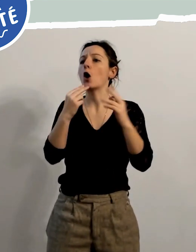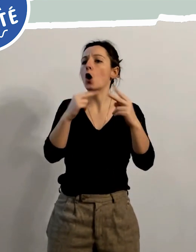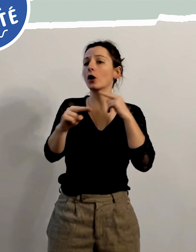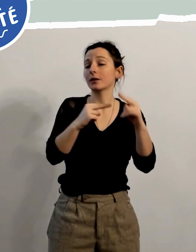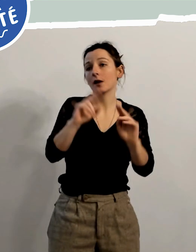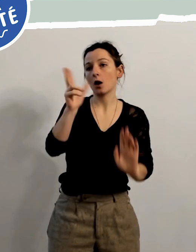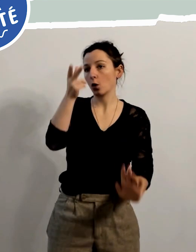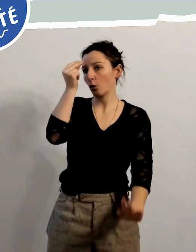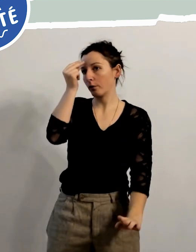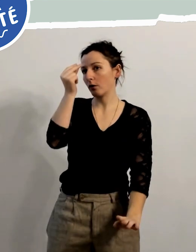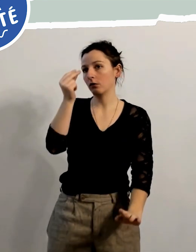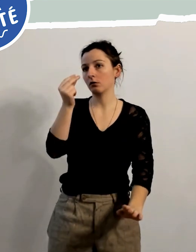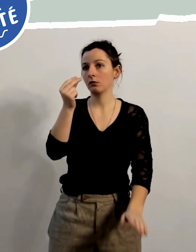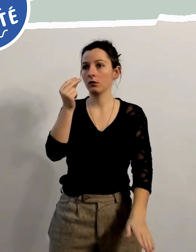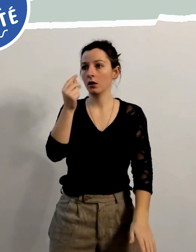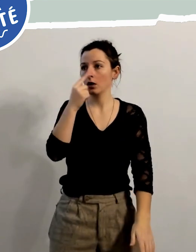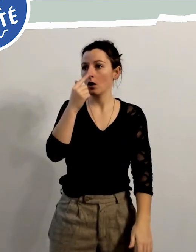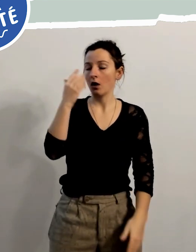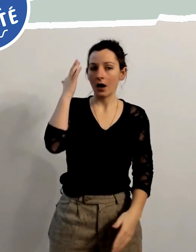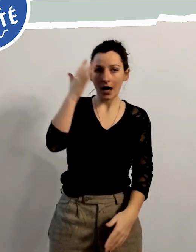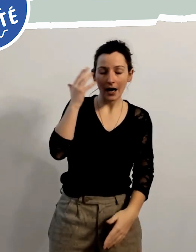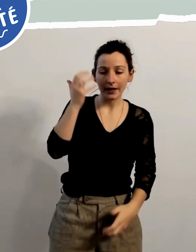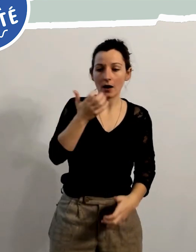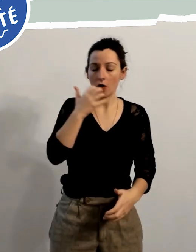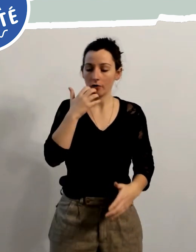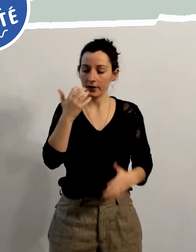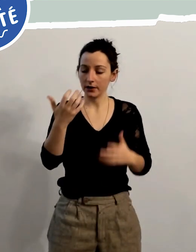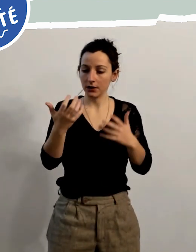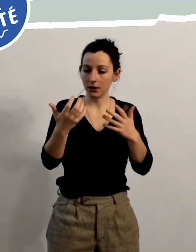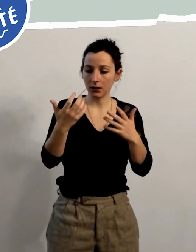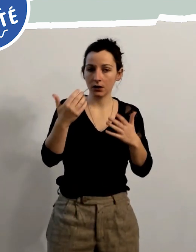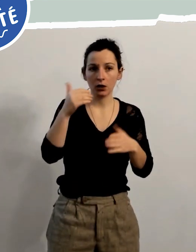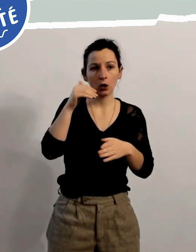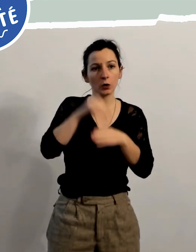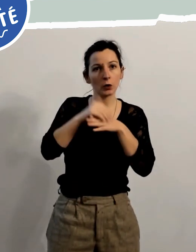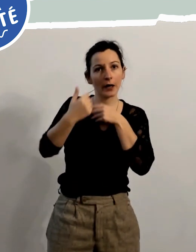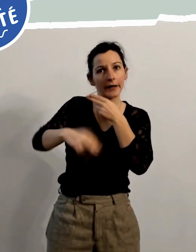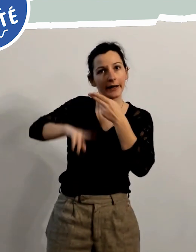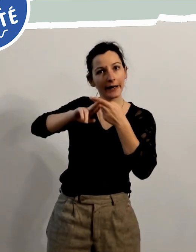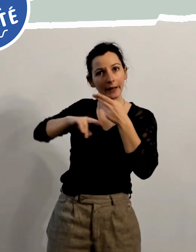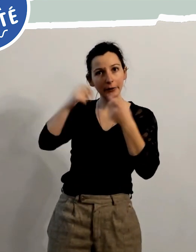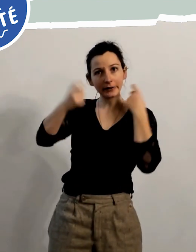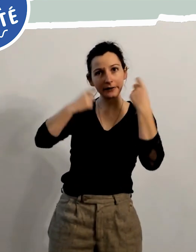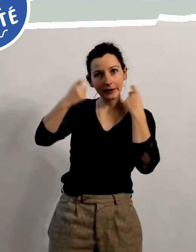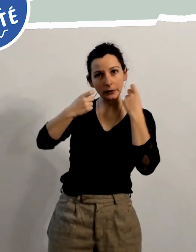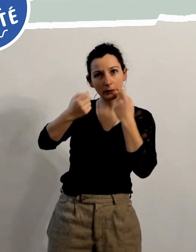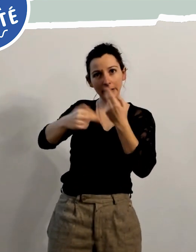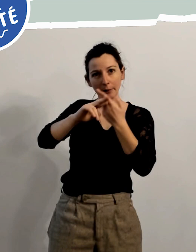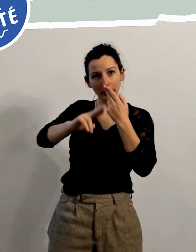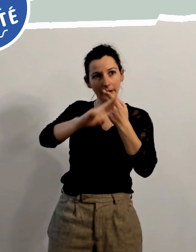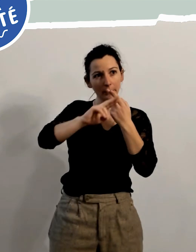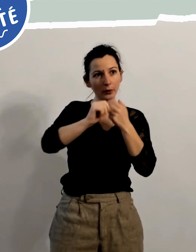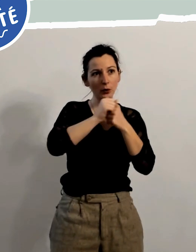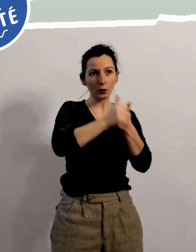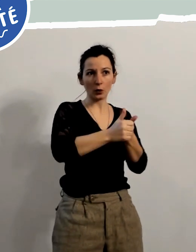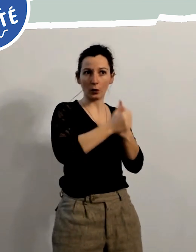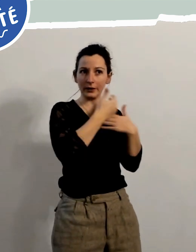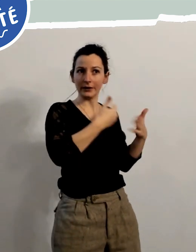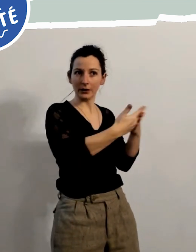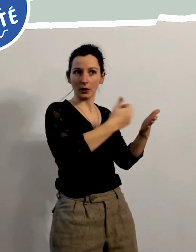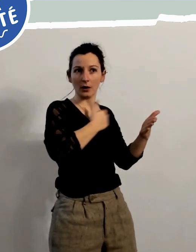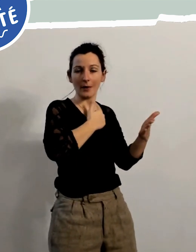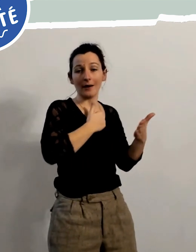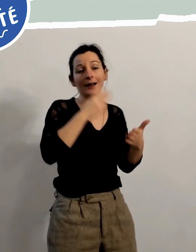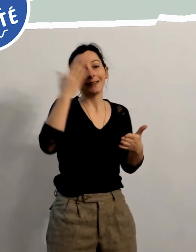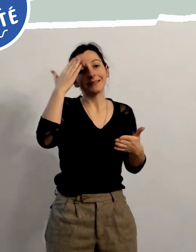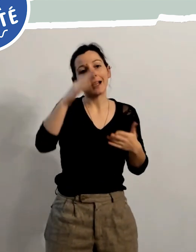comprends madame que vous soyez forcément inquiète, vous vouliez trouver donc des réponses à vos questions par rapport à ce qui a pu être arrivé. Alors il y a